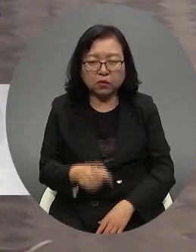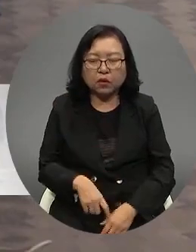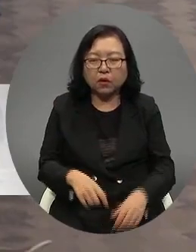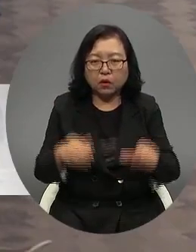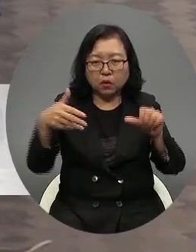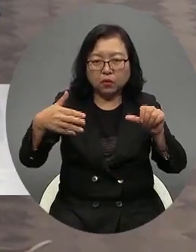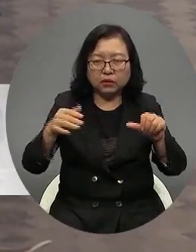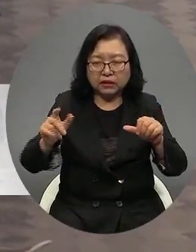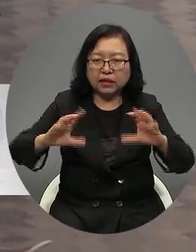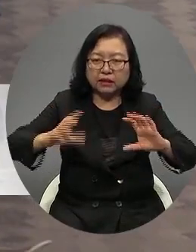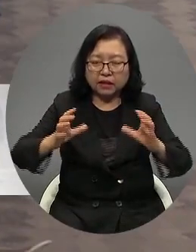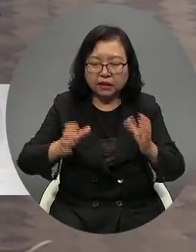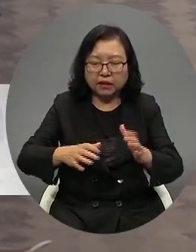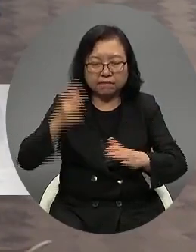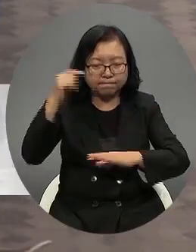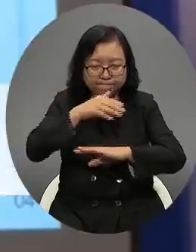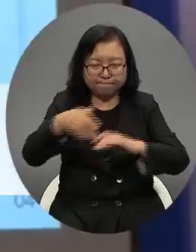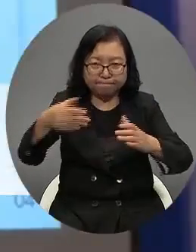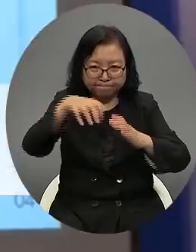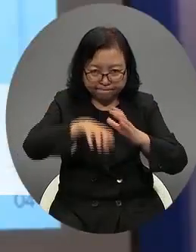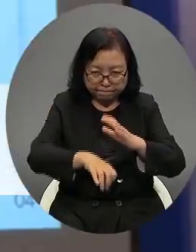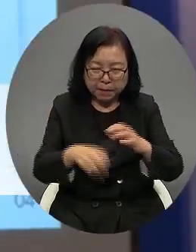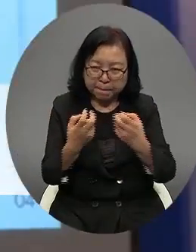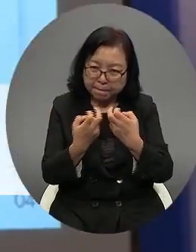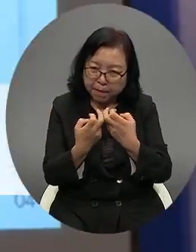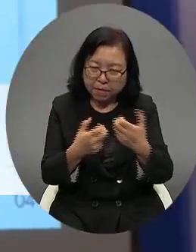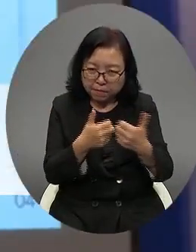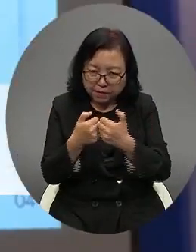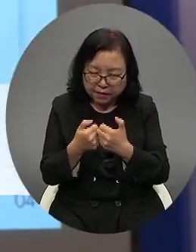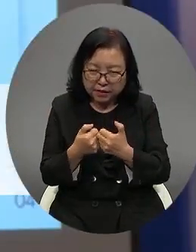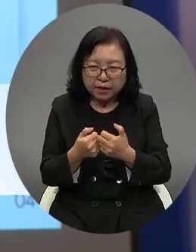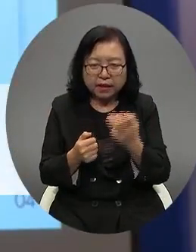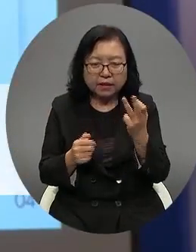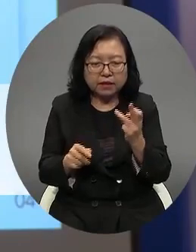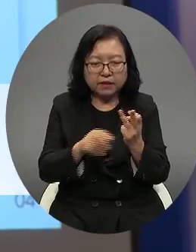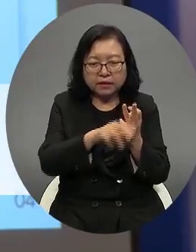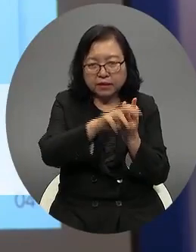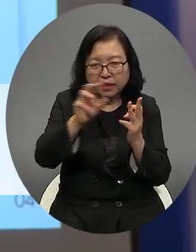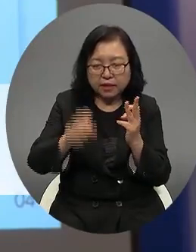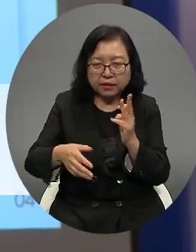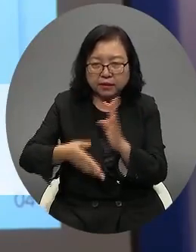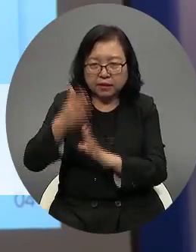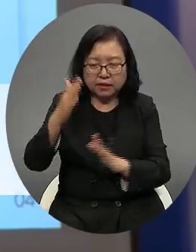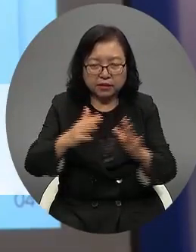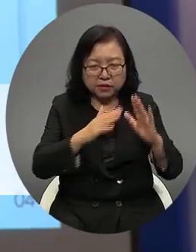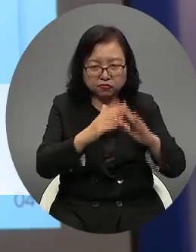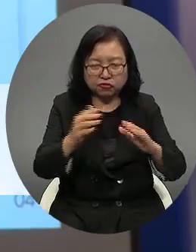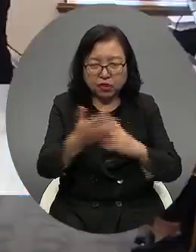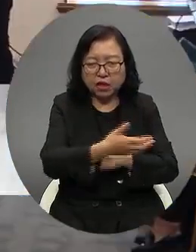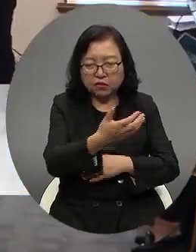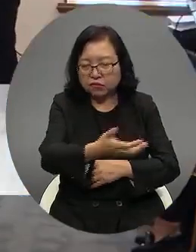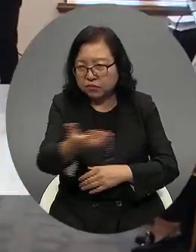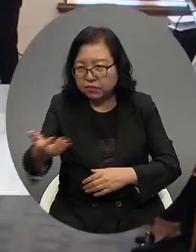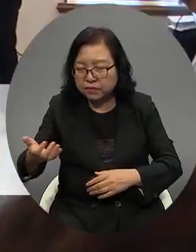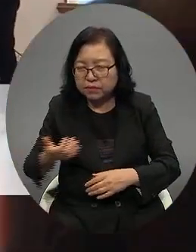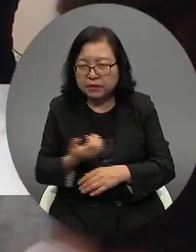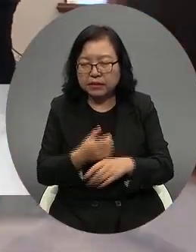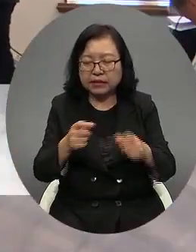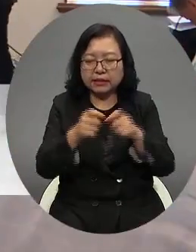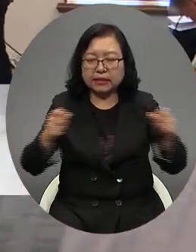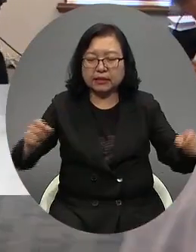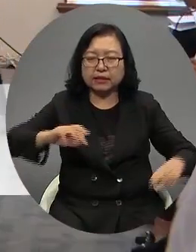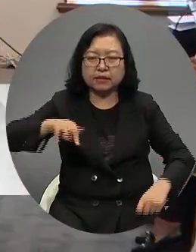방안을 논의했습니다 13개 시군을 연결하는 중북 동서 횡단철도는 330km 의